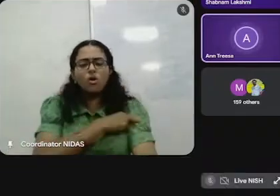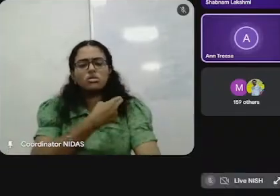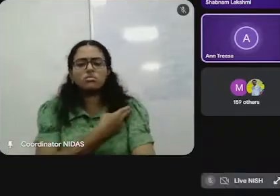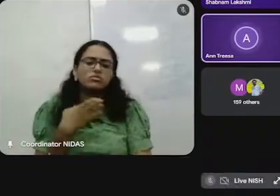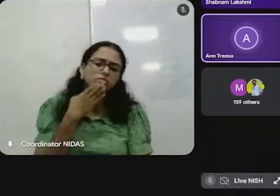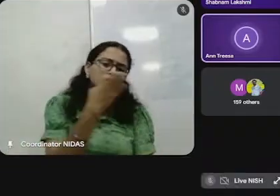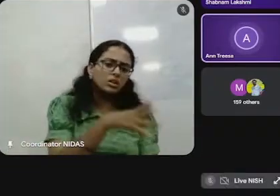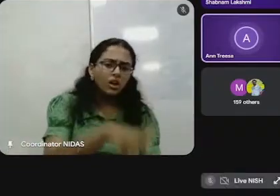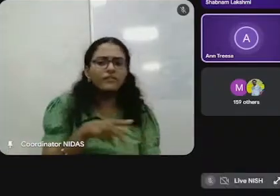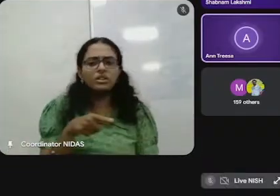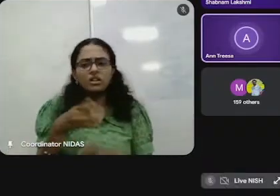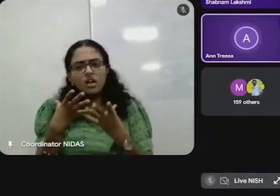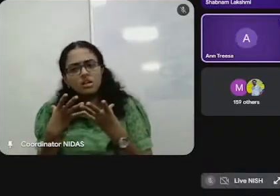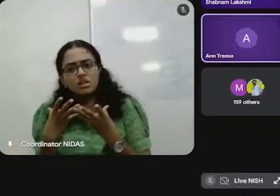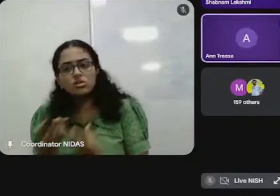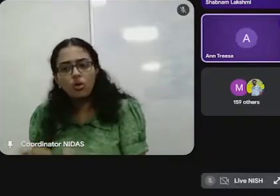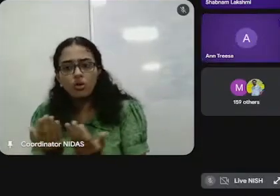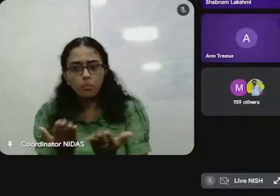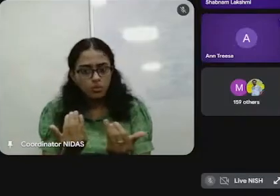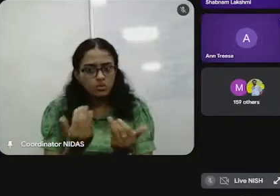അവർ രക്ഷപ്പെടാനുള്ള ചാൻസ് ഉണ്ടോ?